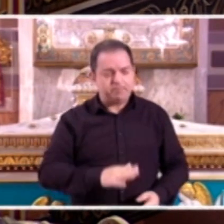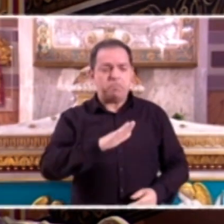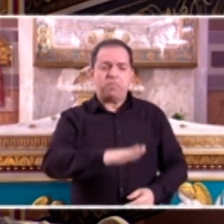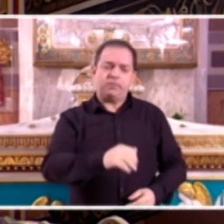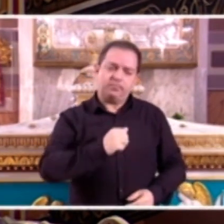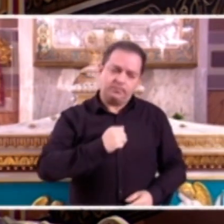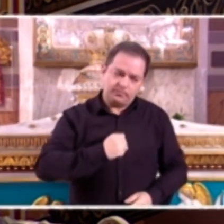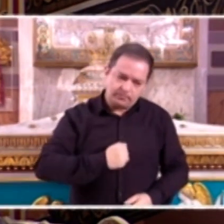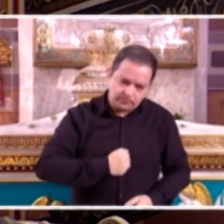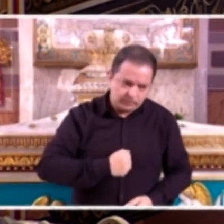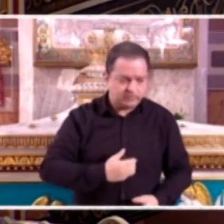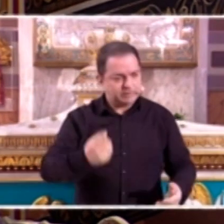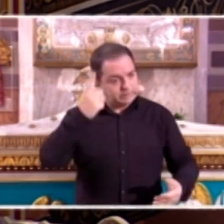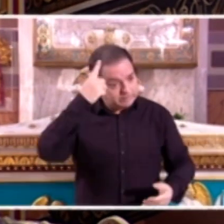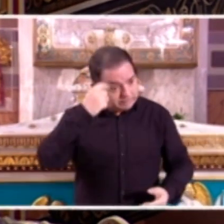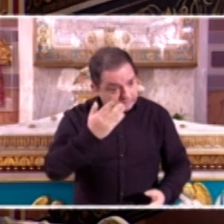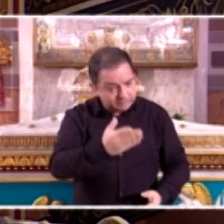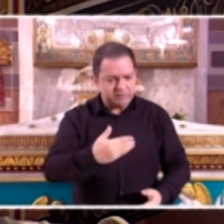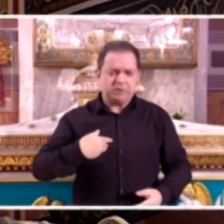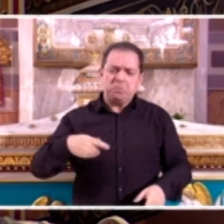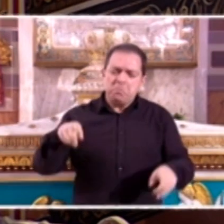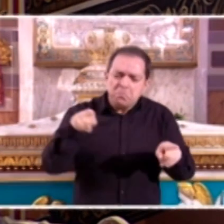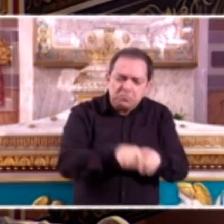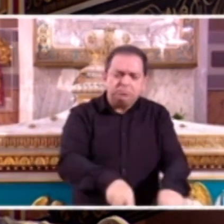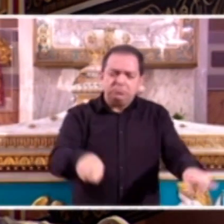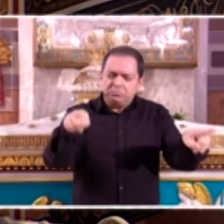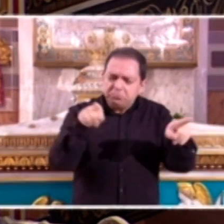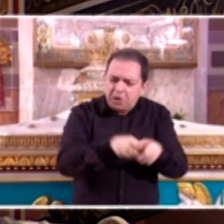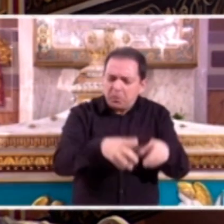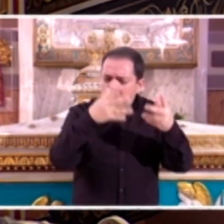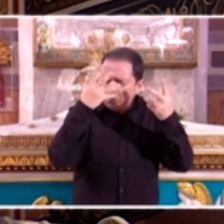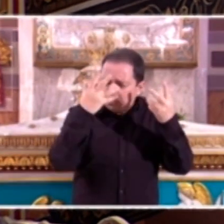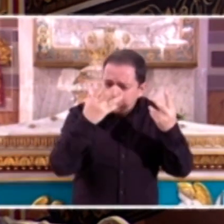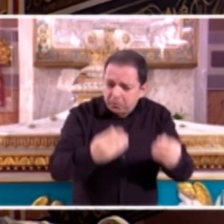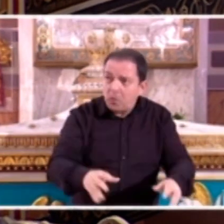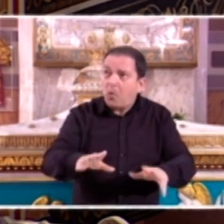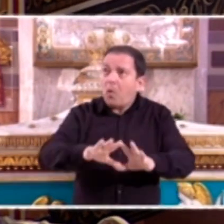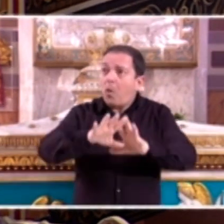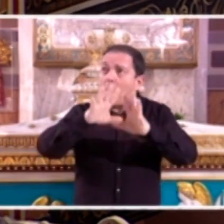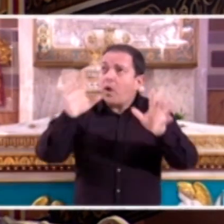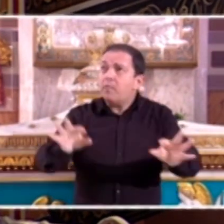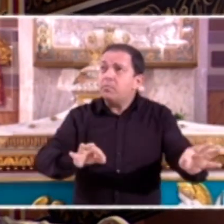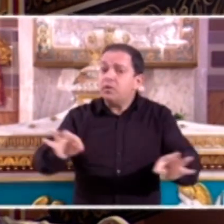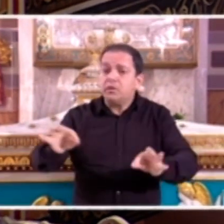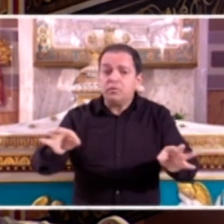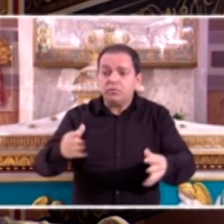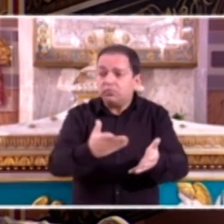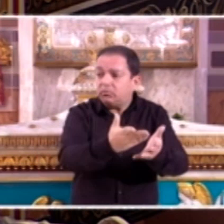τέκνον, σι πάντοτε μετεμούι και πάντα τα